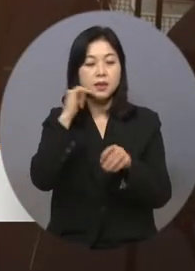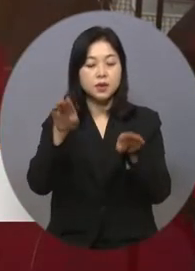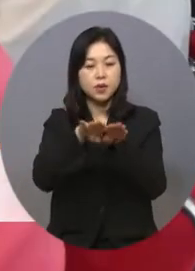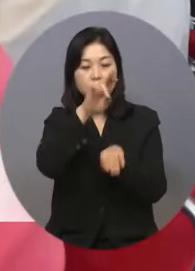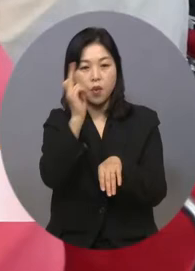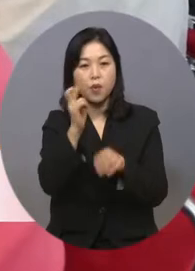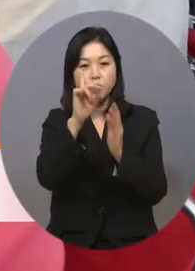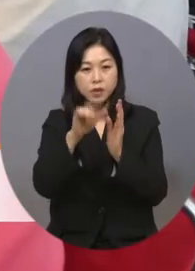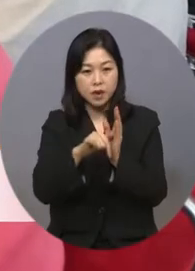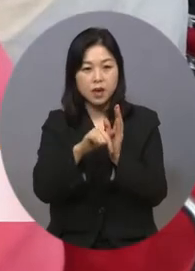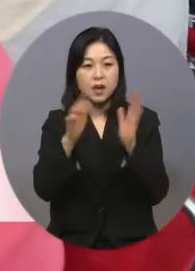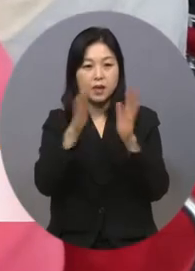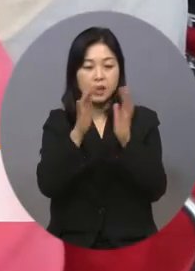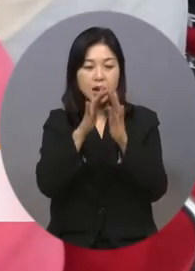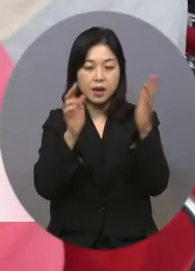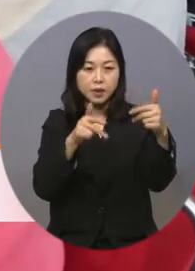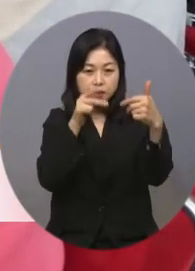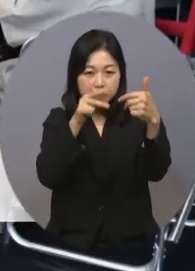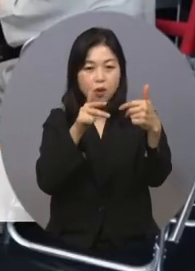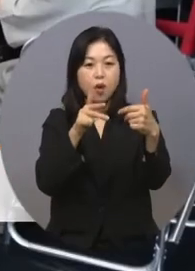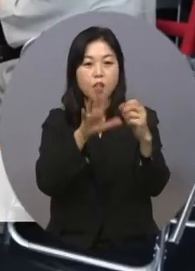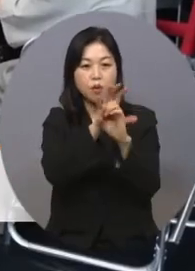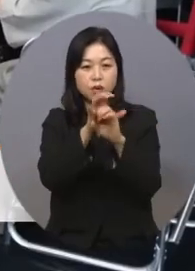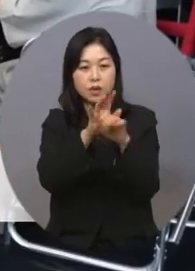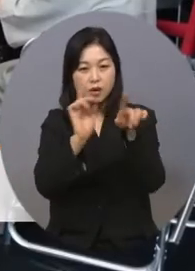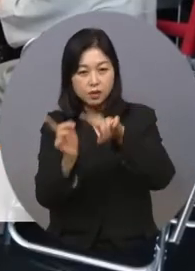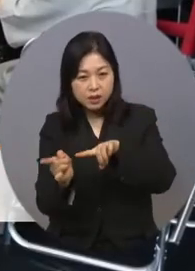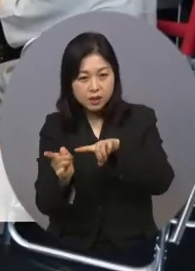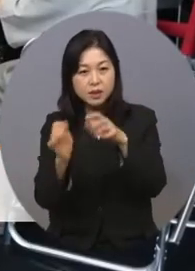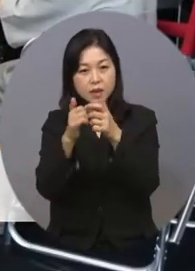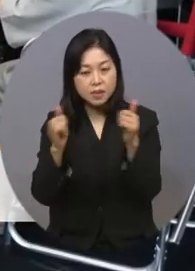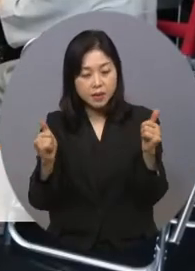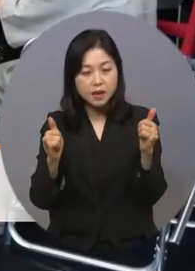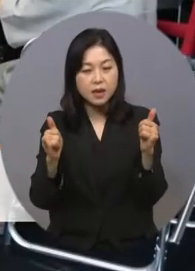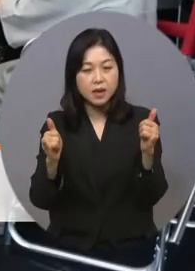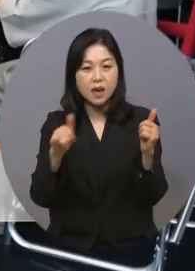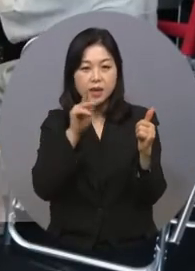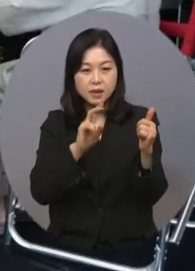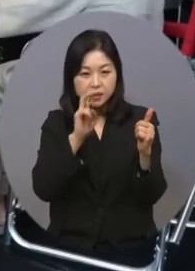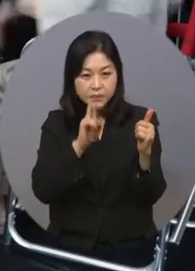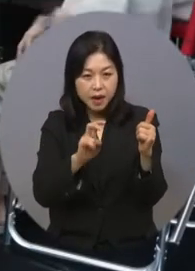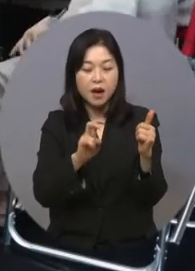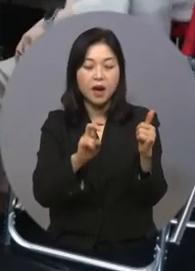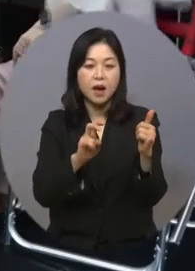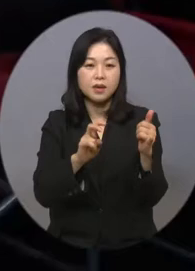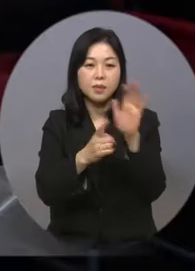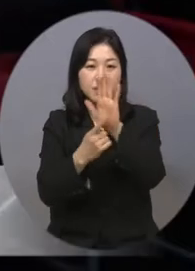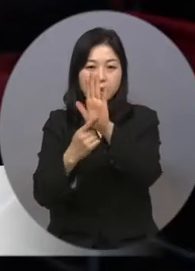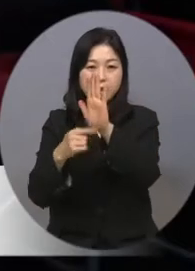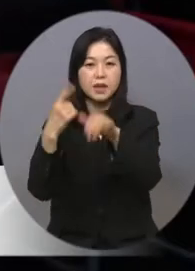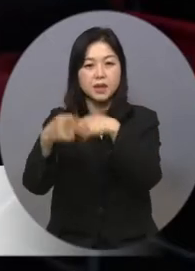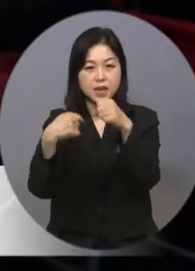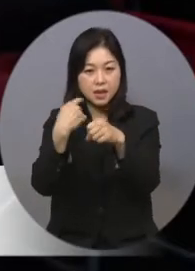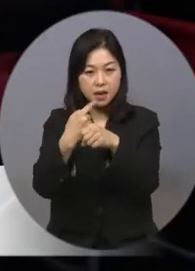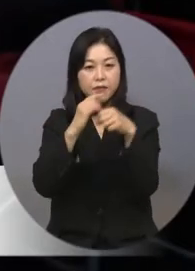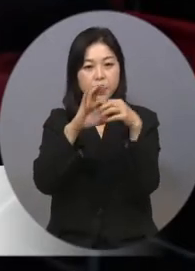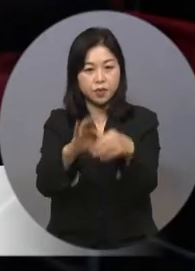지친 이들에게 힐링음악을 선사해온 지가 벌써 1년 가까이 되었습니다.